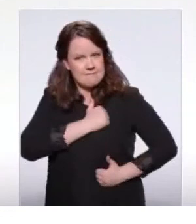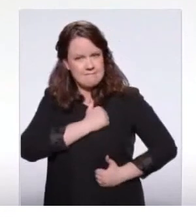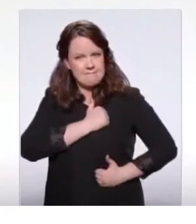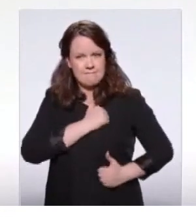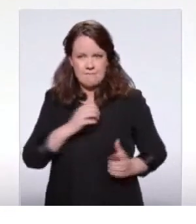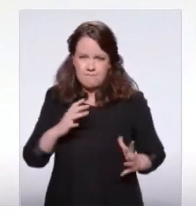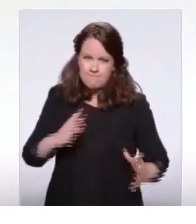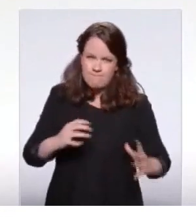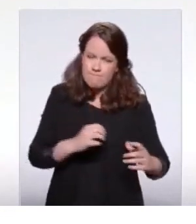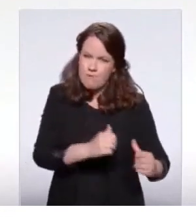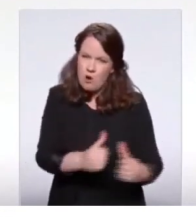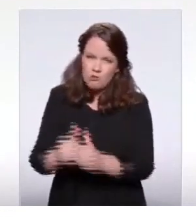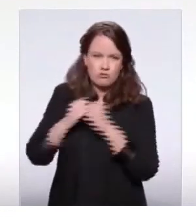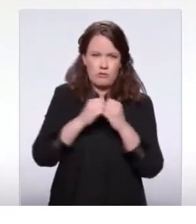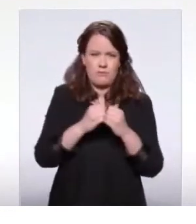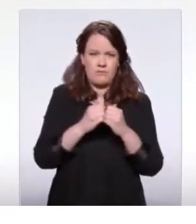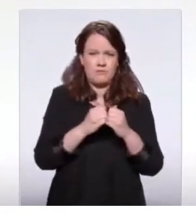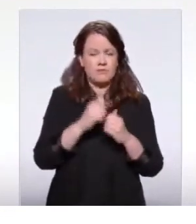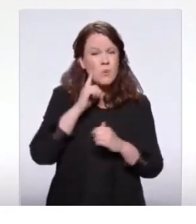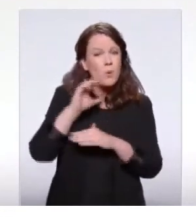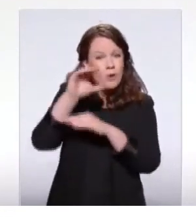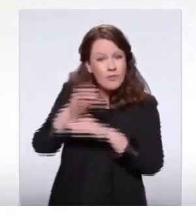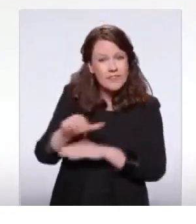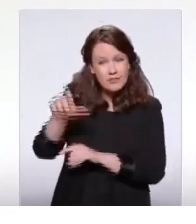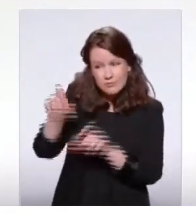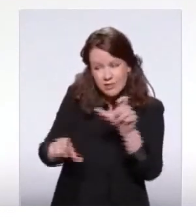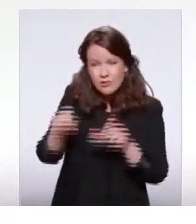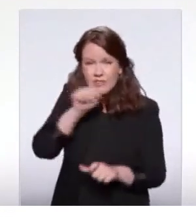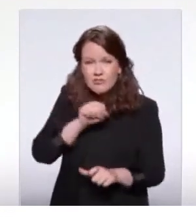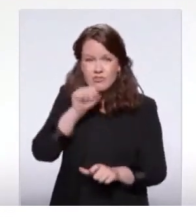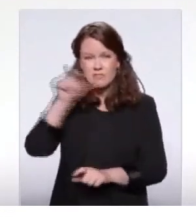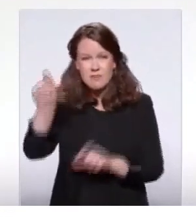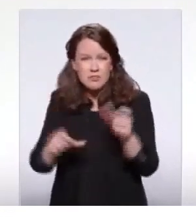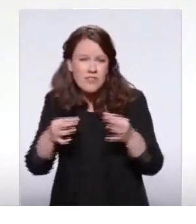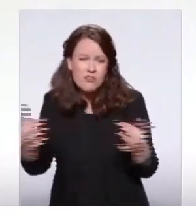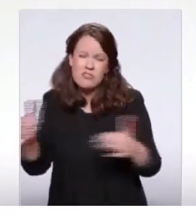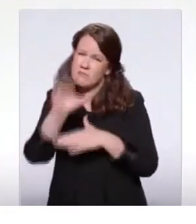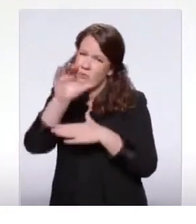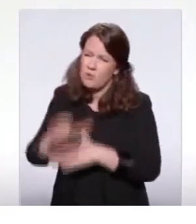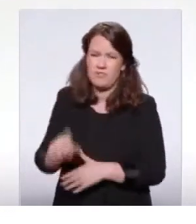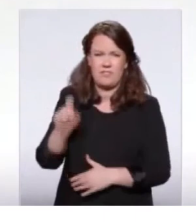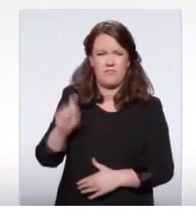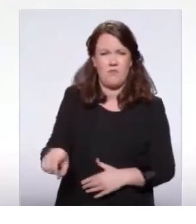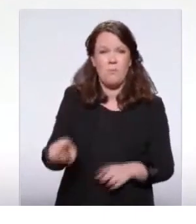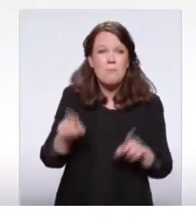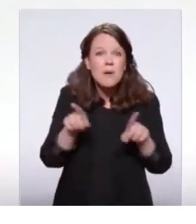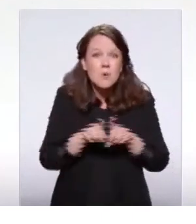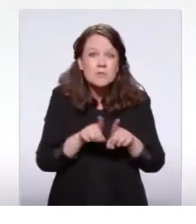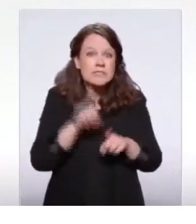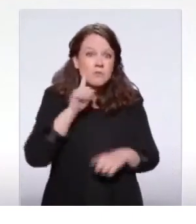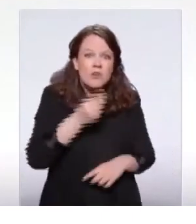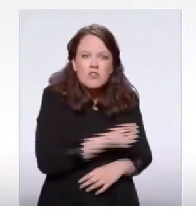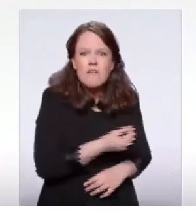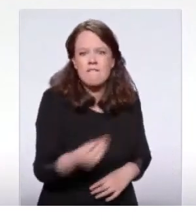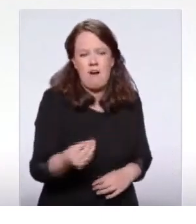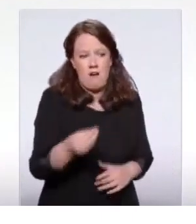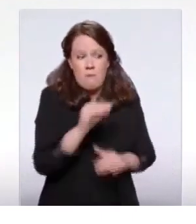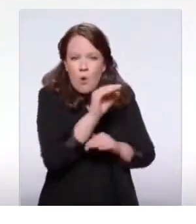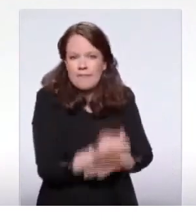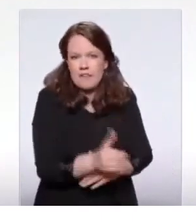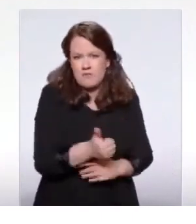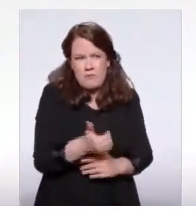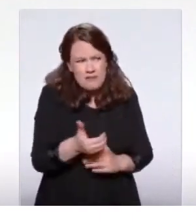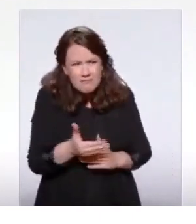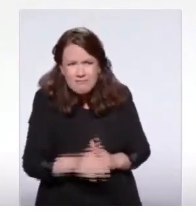mobiliser pour nos aînés et les plus fragiles. Et nous mobiliser pour nos enfants, pour les protéger et